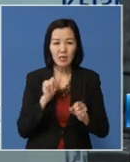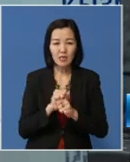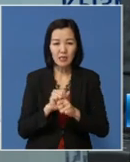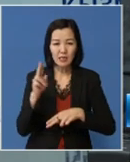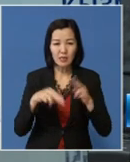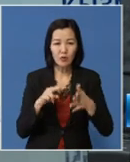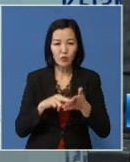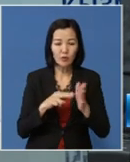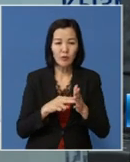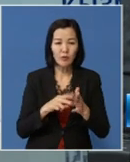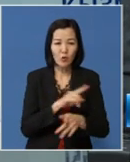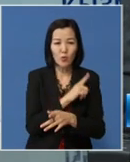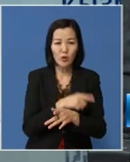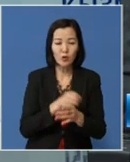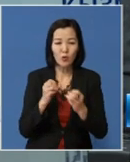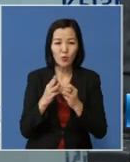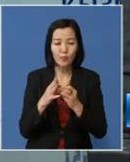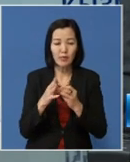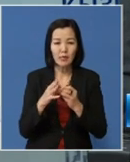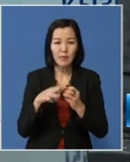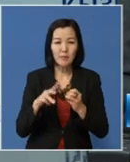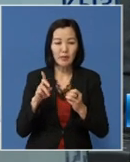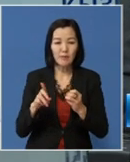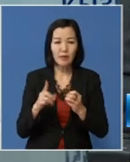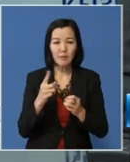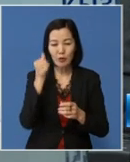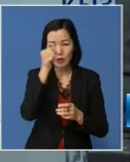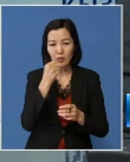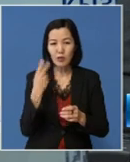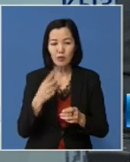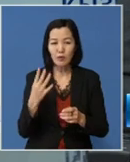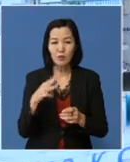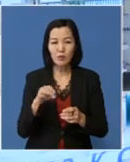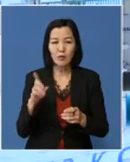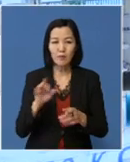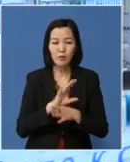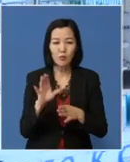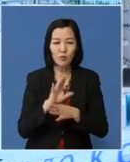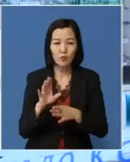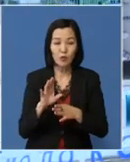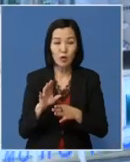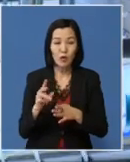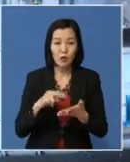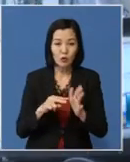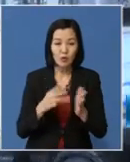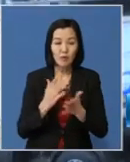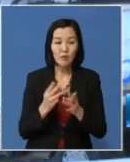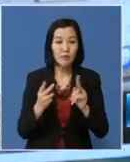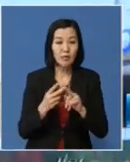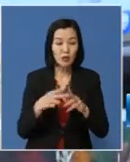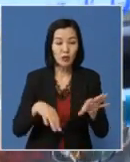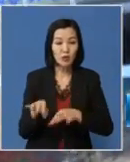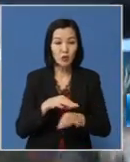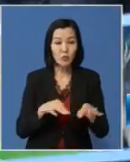қуаттылығы 15 мегаватт. Енді жылына 24 мың киловатт электр энергиясын өндіруді біз күтіп отырмыз. Екінші жобамыз